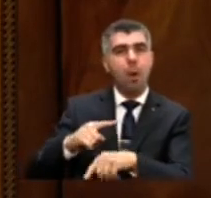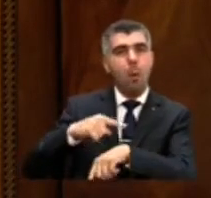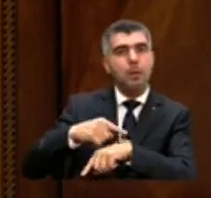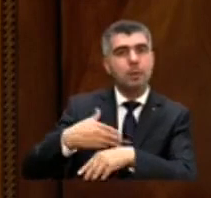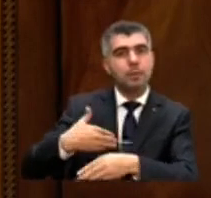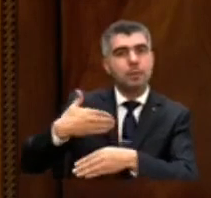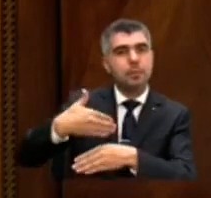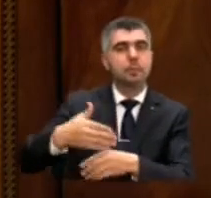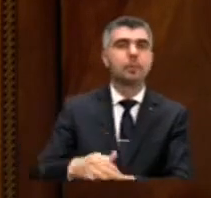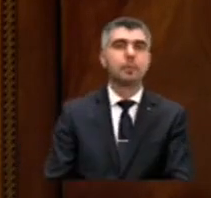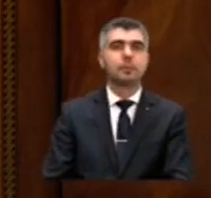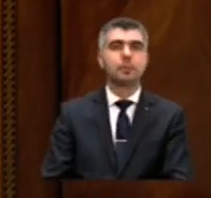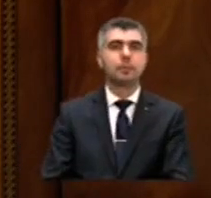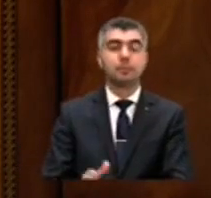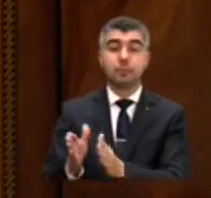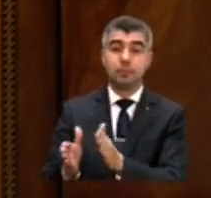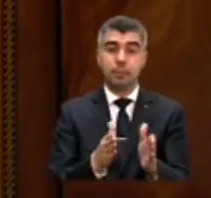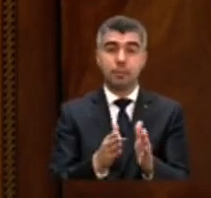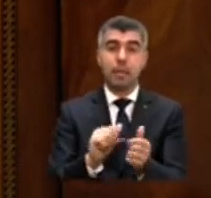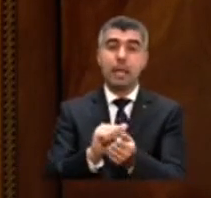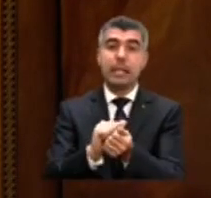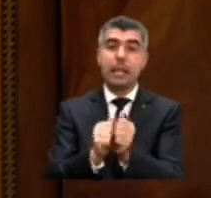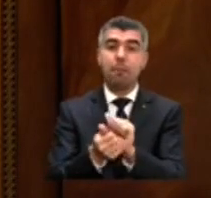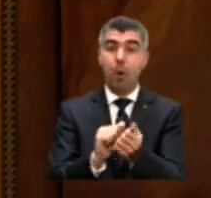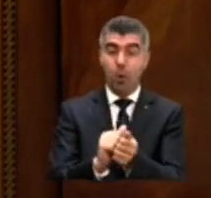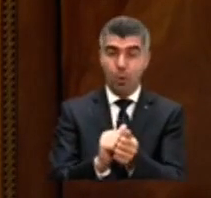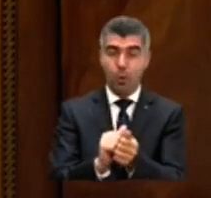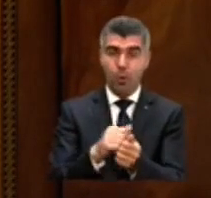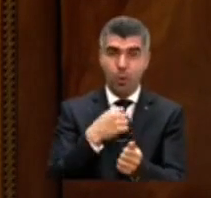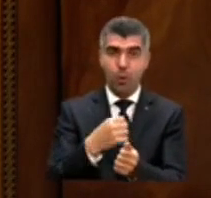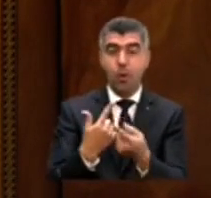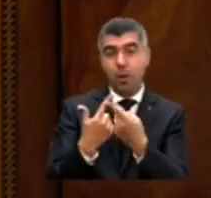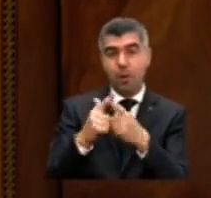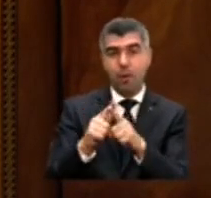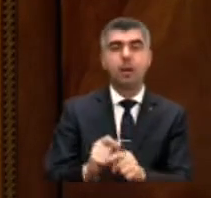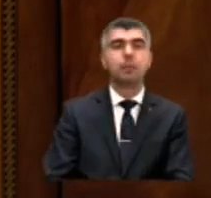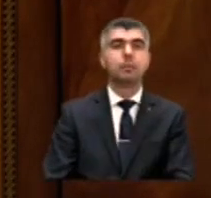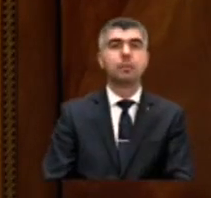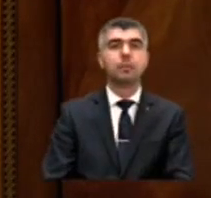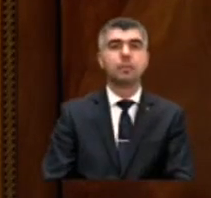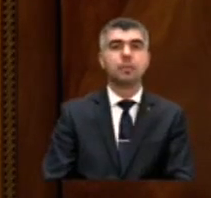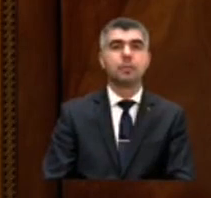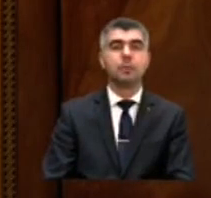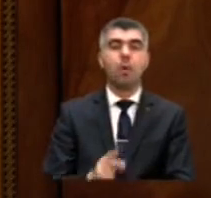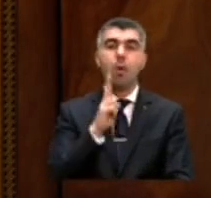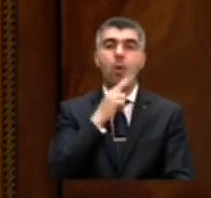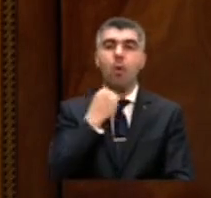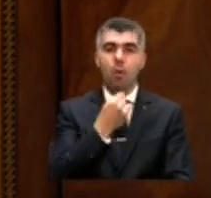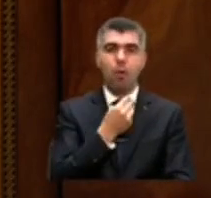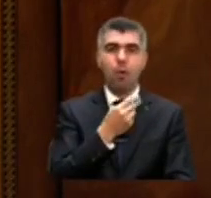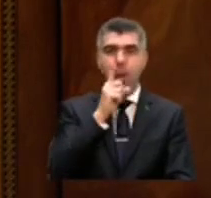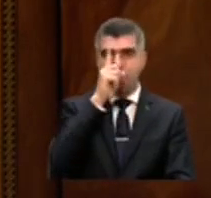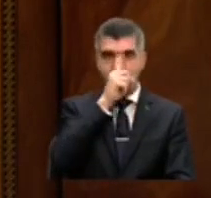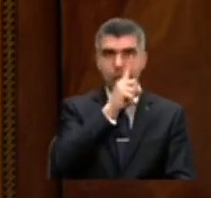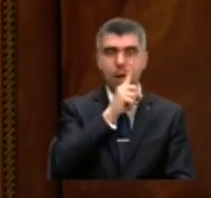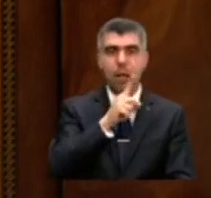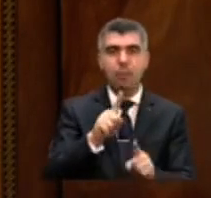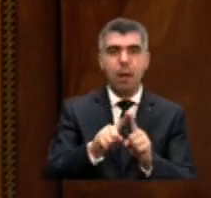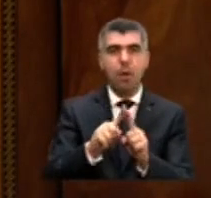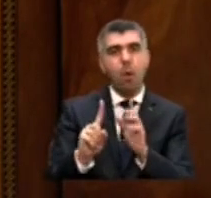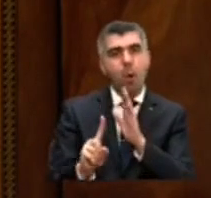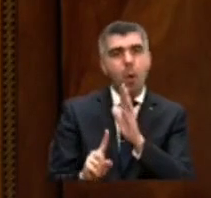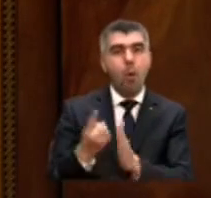أما في المجال الرياضي، واعتبارا للأدوار المتنامية للرياضة، فإن الحكومة عازمة على إعطاء